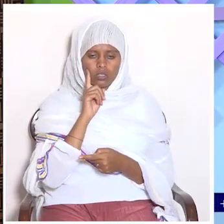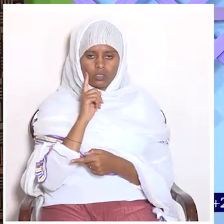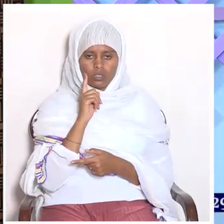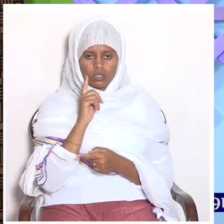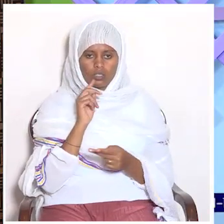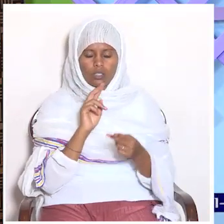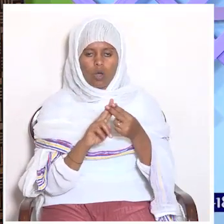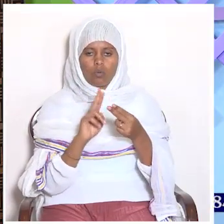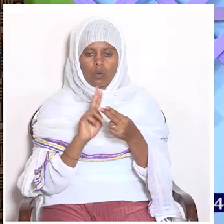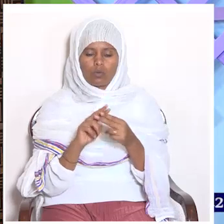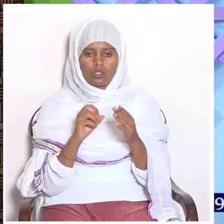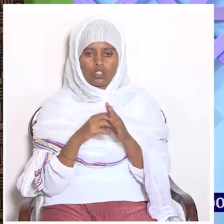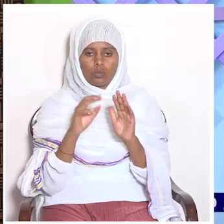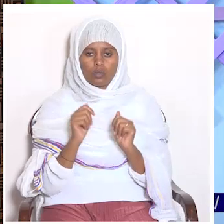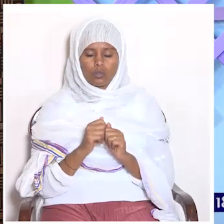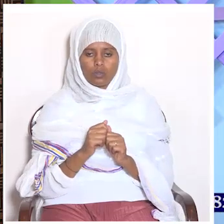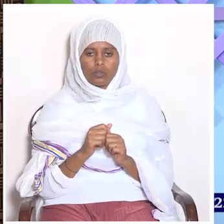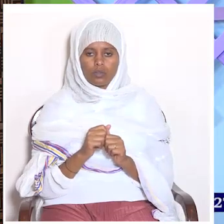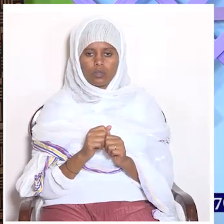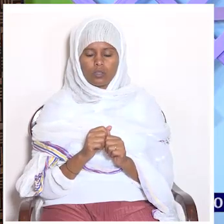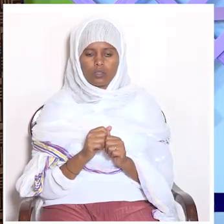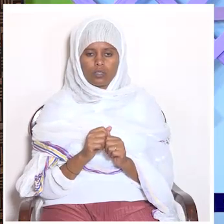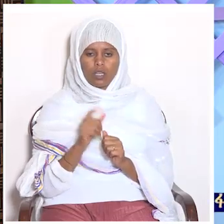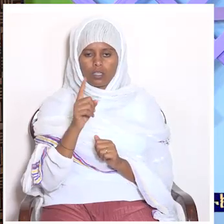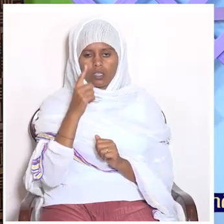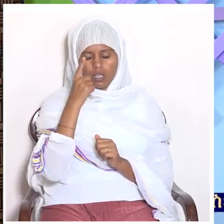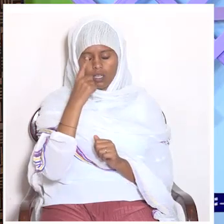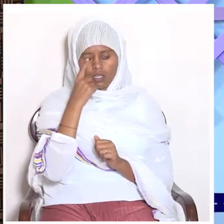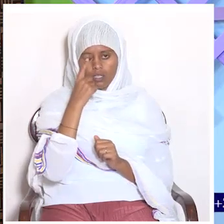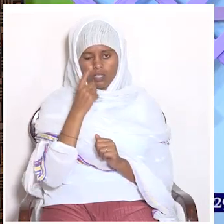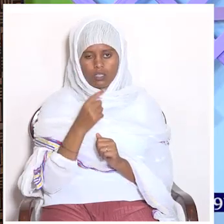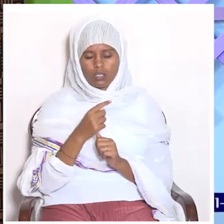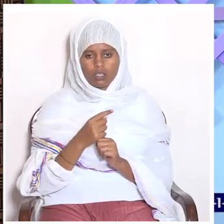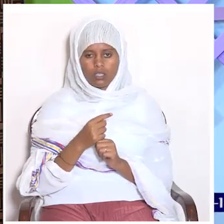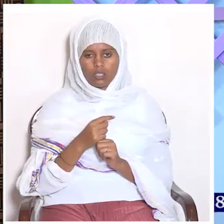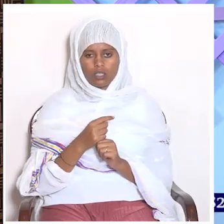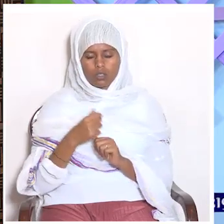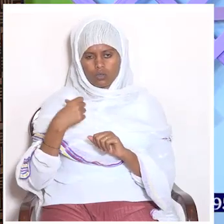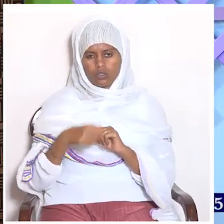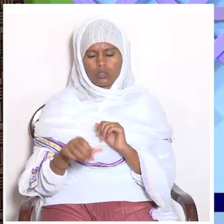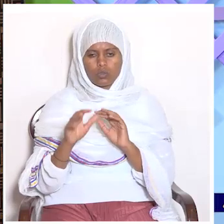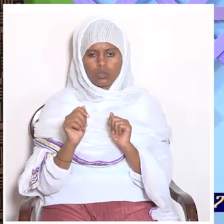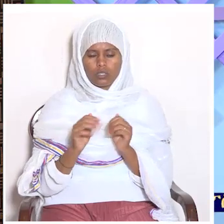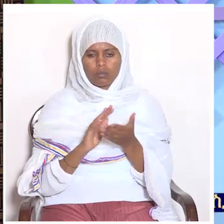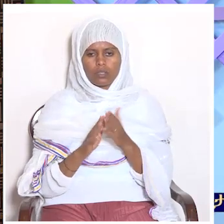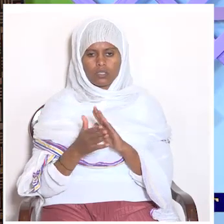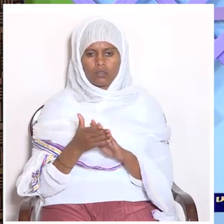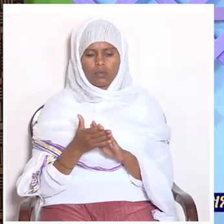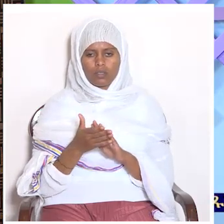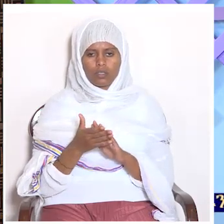ግዜ ይራኽብዋ ስለ ዝነበሩ ሓንቲ ዓይና መኑ ዓይና ጉድእቲ